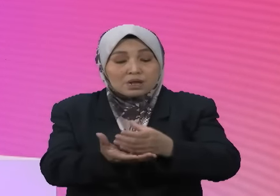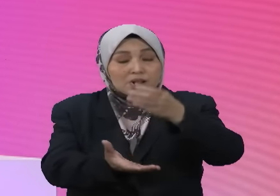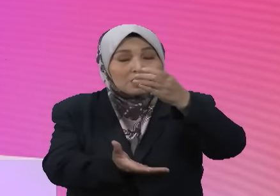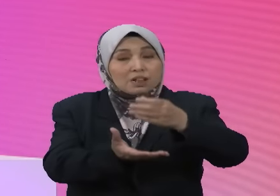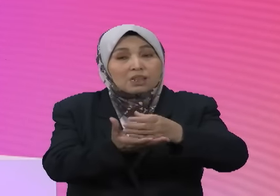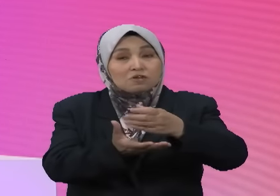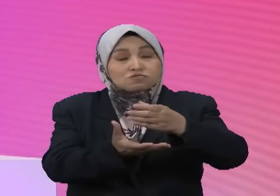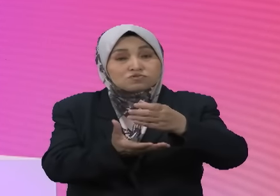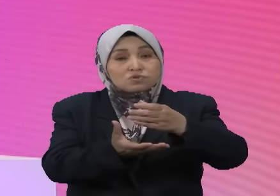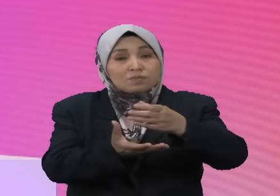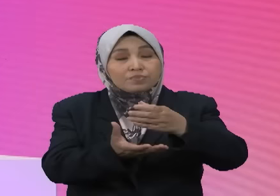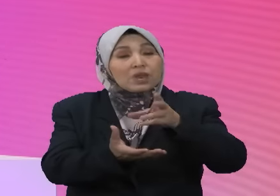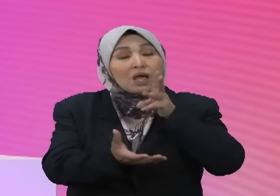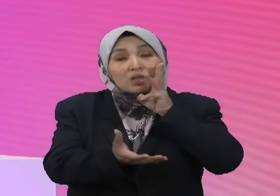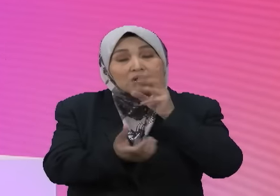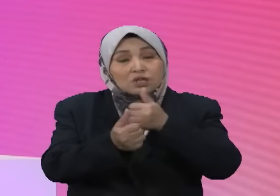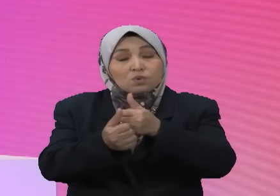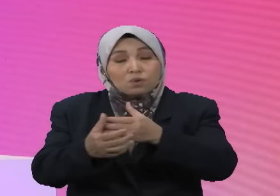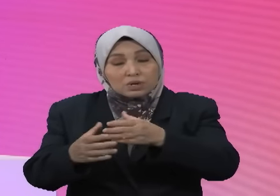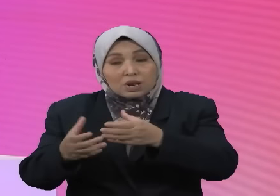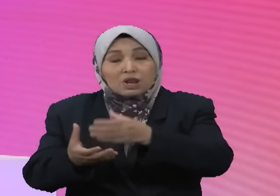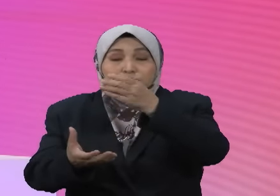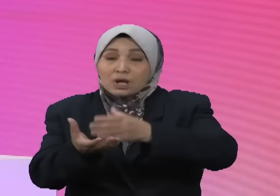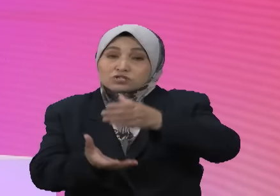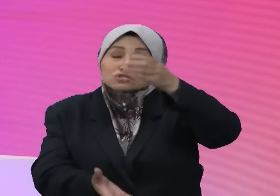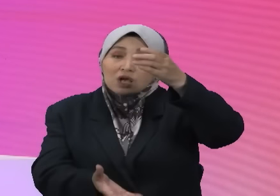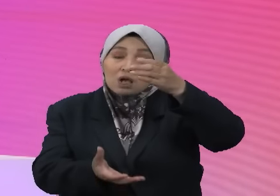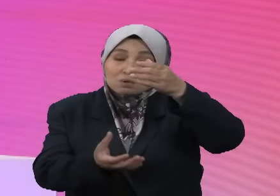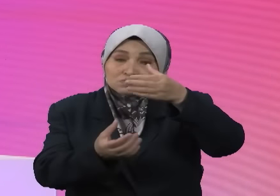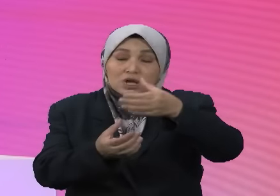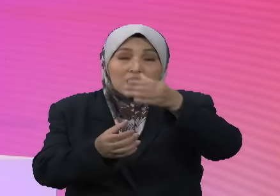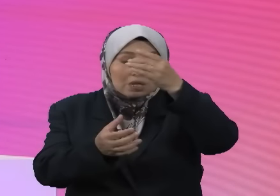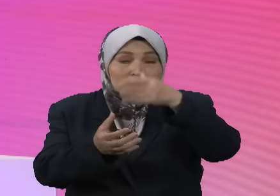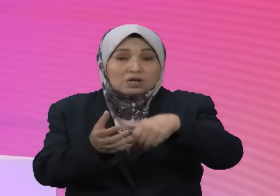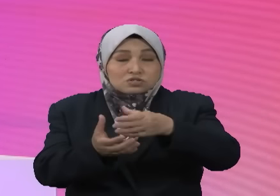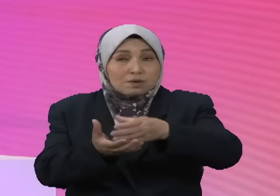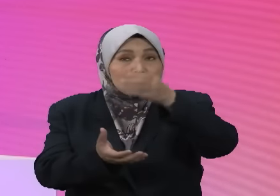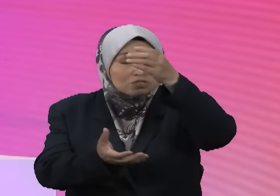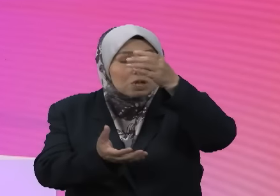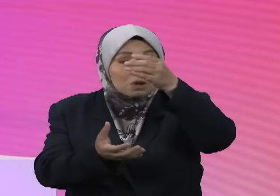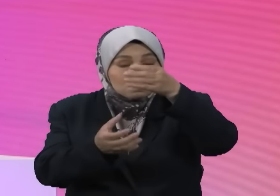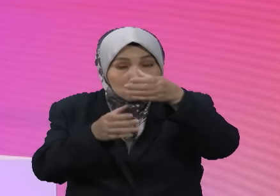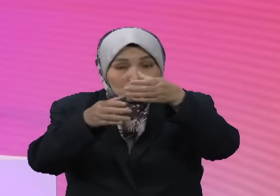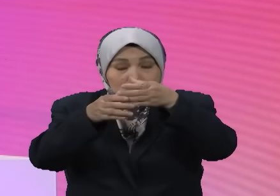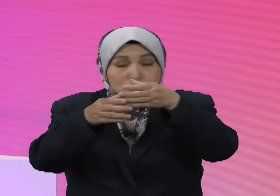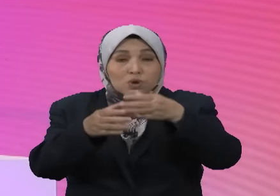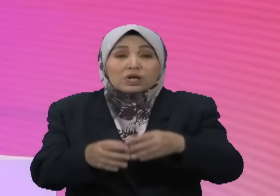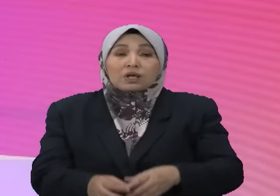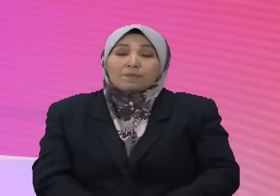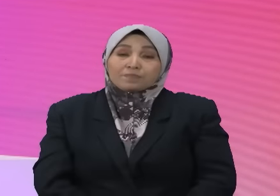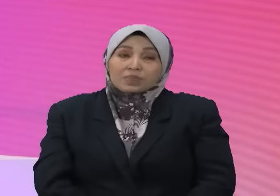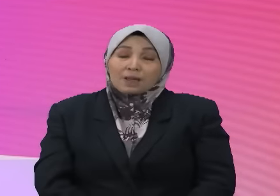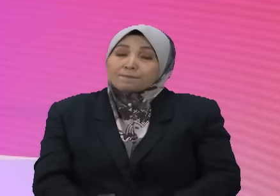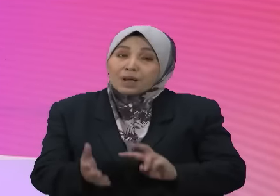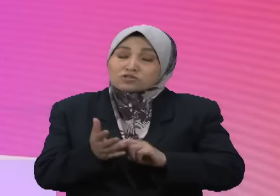kan air dia ikut gelas ni kalau gelas ni panjang bujur maka air akan jadi panjang jadi bujurlah kan